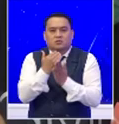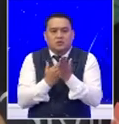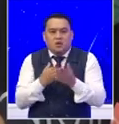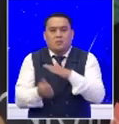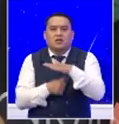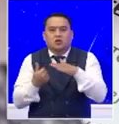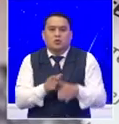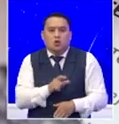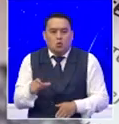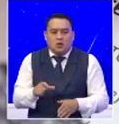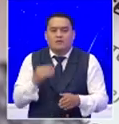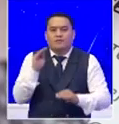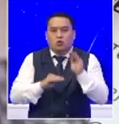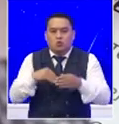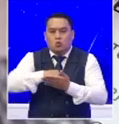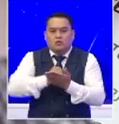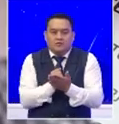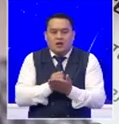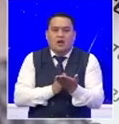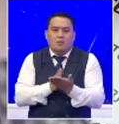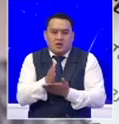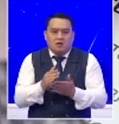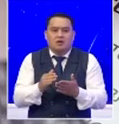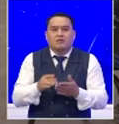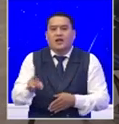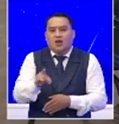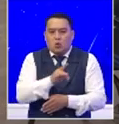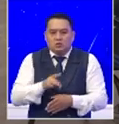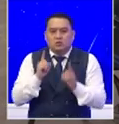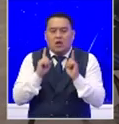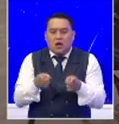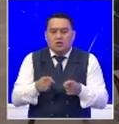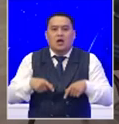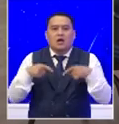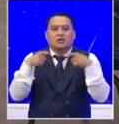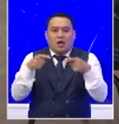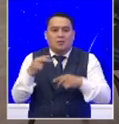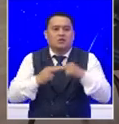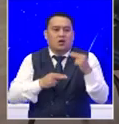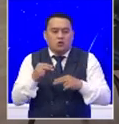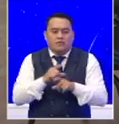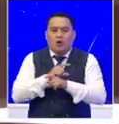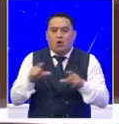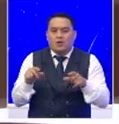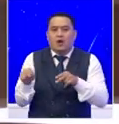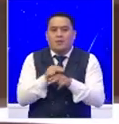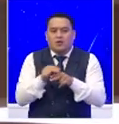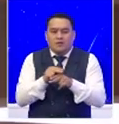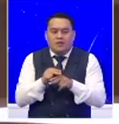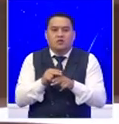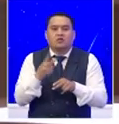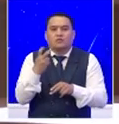безработных граждан. Разработан и утвержден график их направления в разрезе районов, согласно этапам строительства и реконструкции объектов. В настоящее время